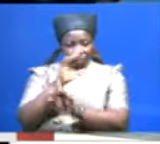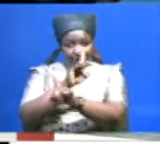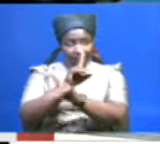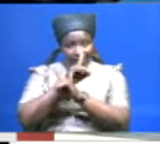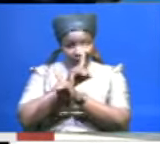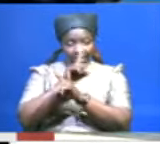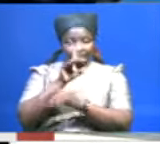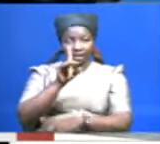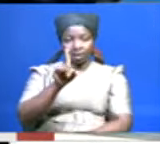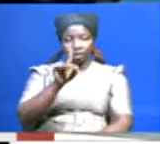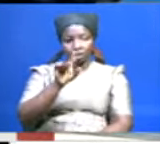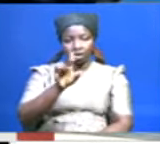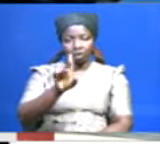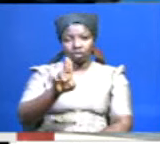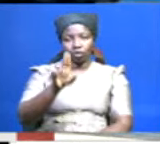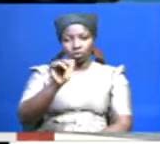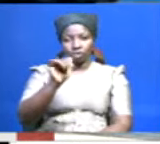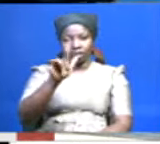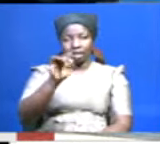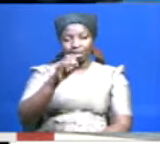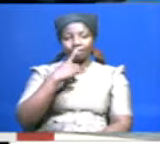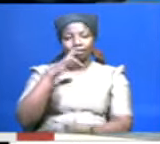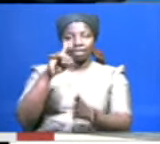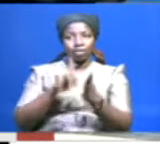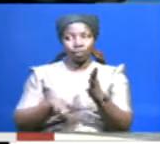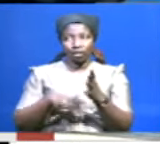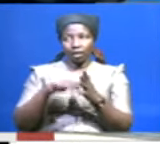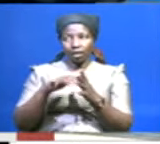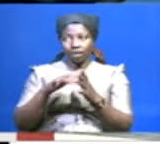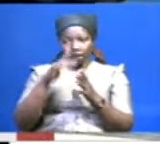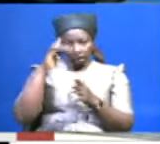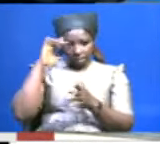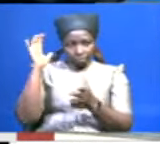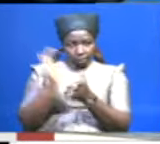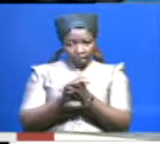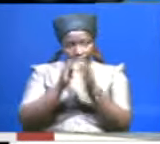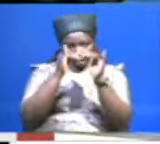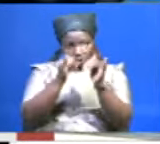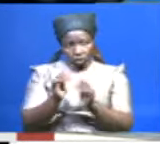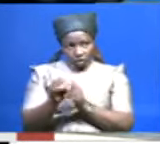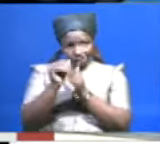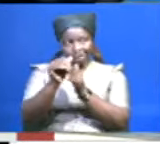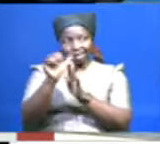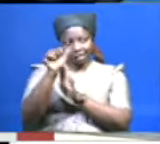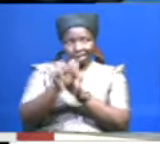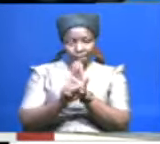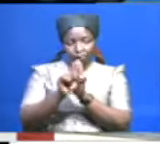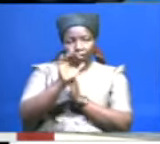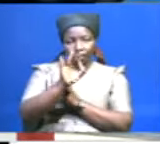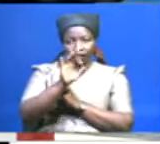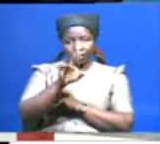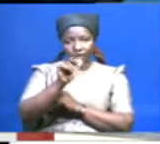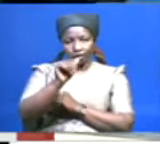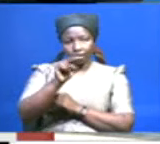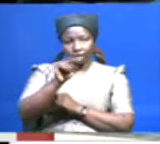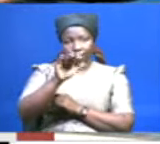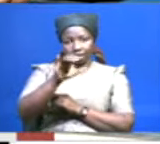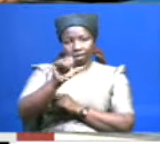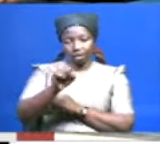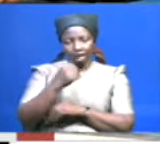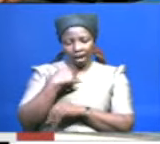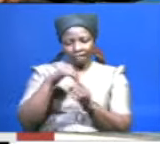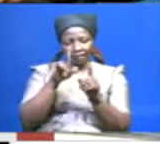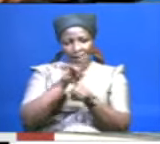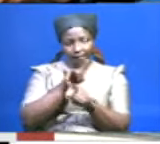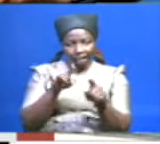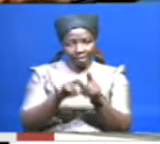imani kwamba uongozi mpya wa Francis Ogola una kile kinachohitajika katika kupiga hatua katika uongozi wa